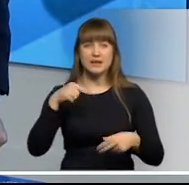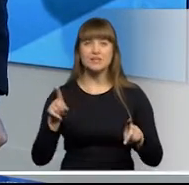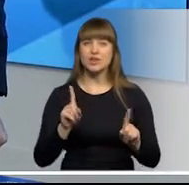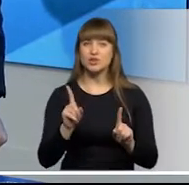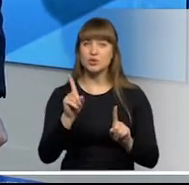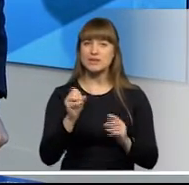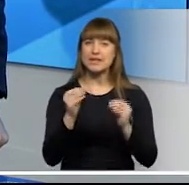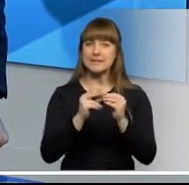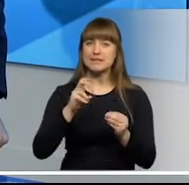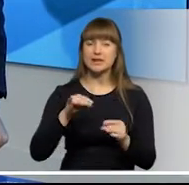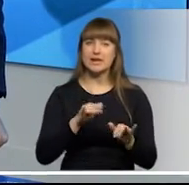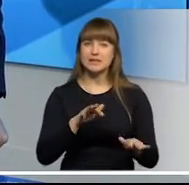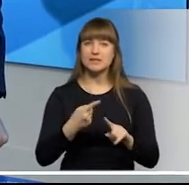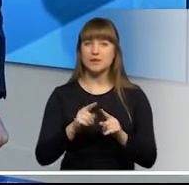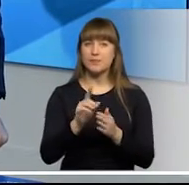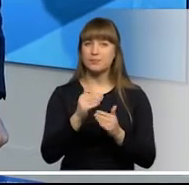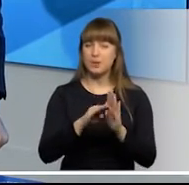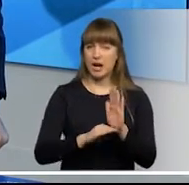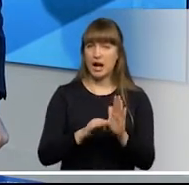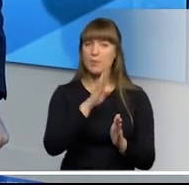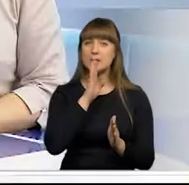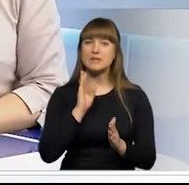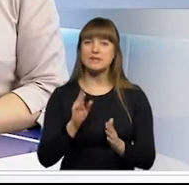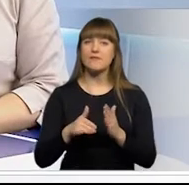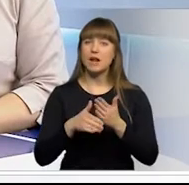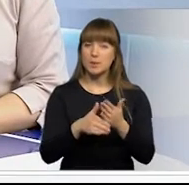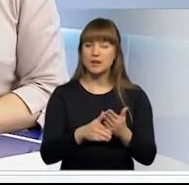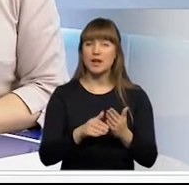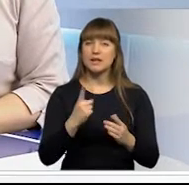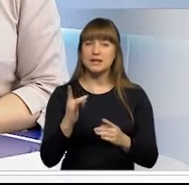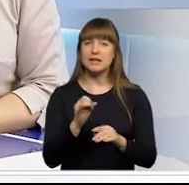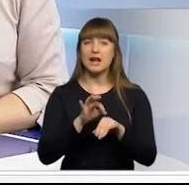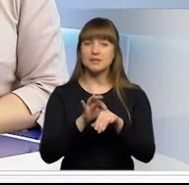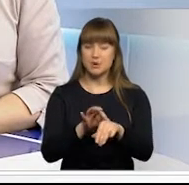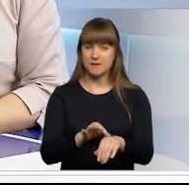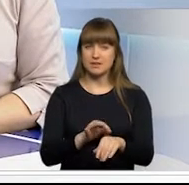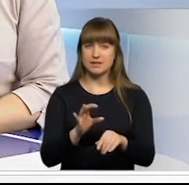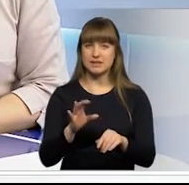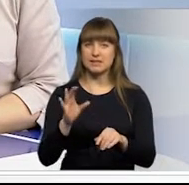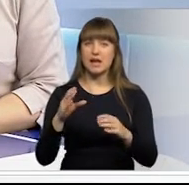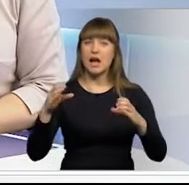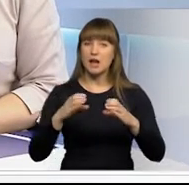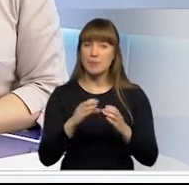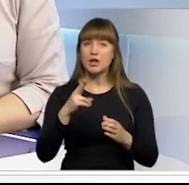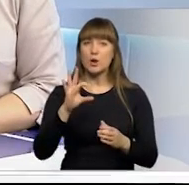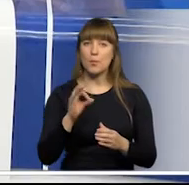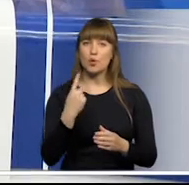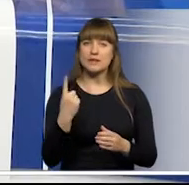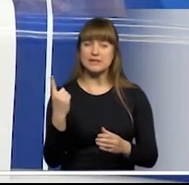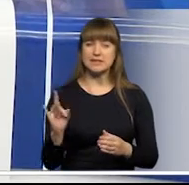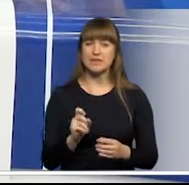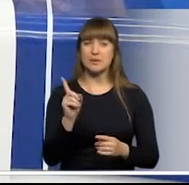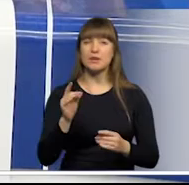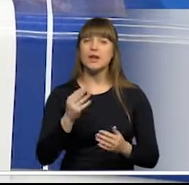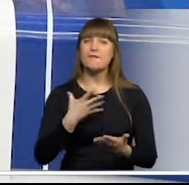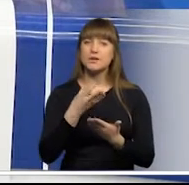раз проводилась кампания по единовременной выплате. В прошлом году выплачивалось 25 тысяч рублей. В этом